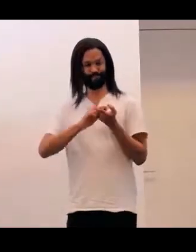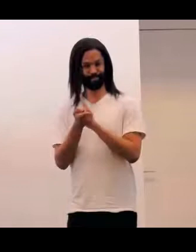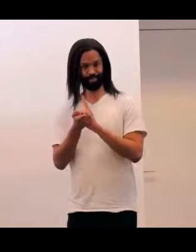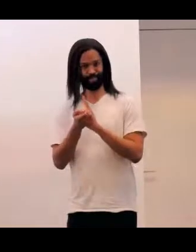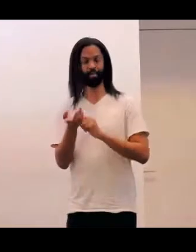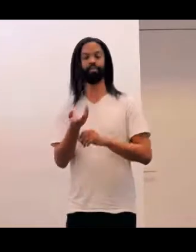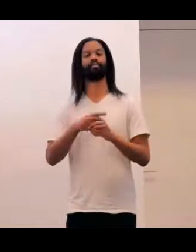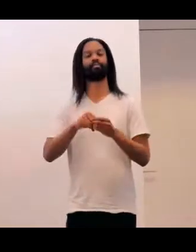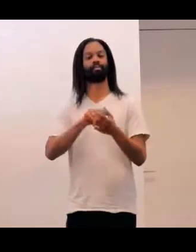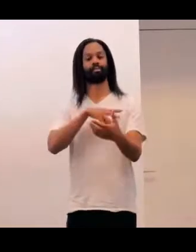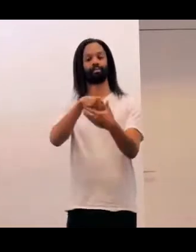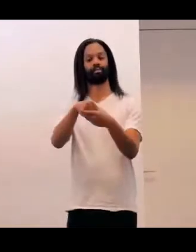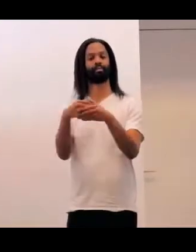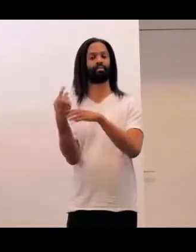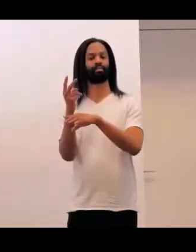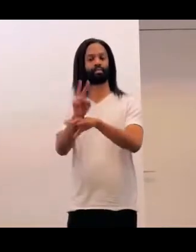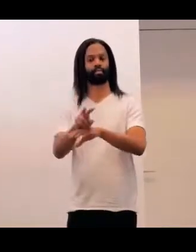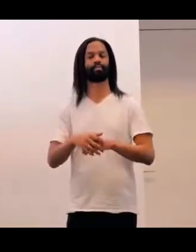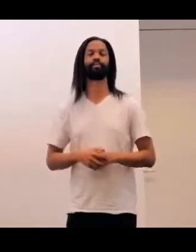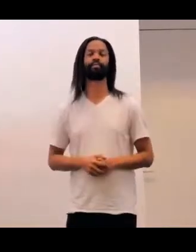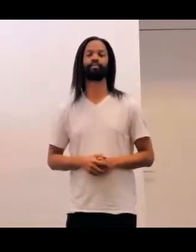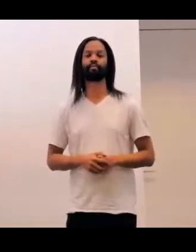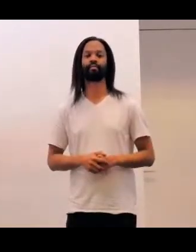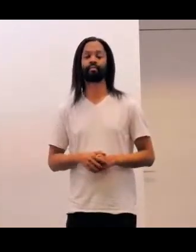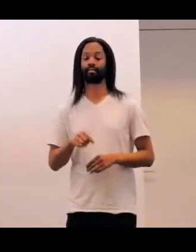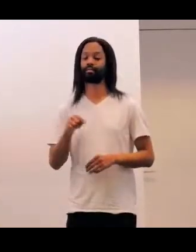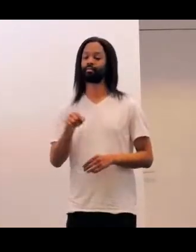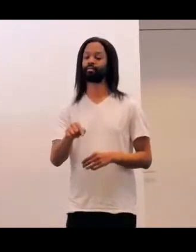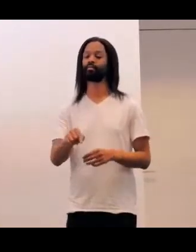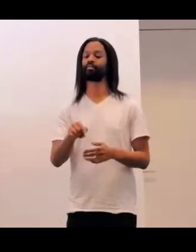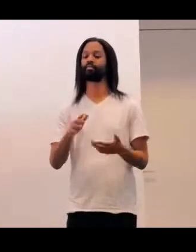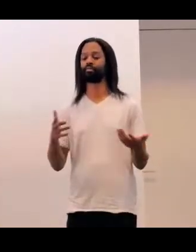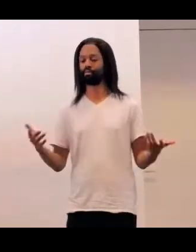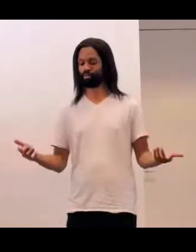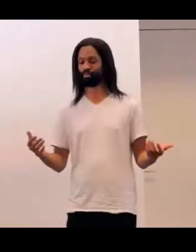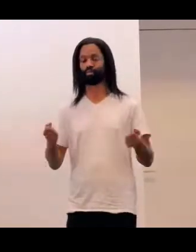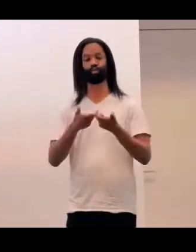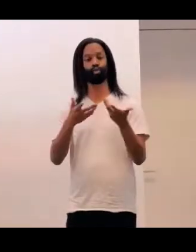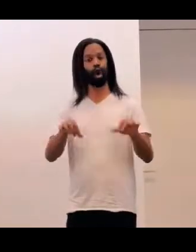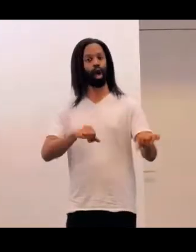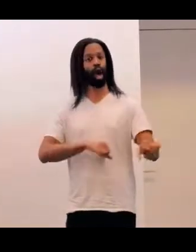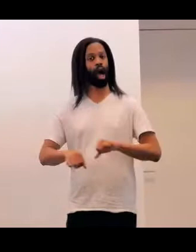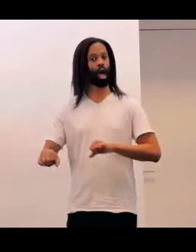réseau d'acteurs animés par l'association dans les actions portées sur Nancy,